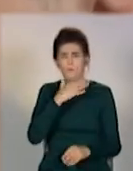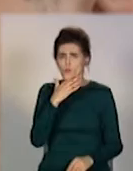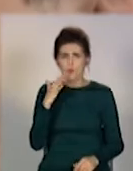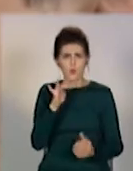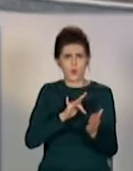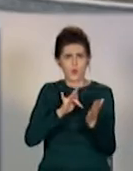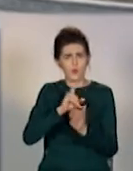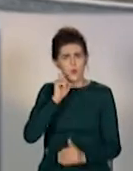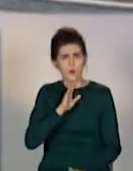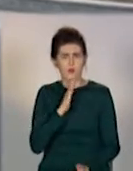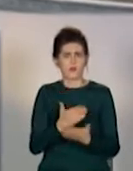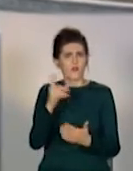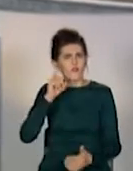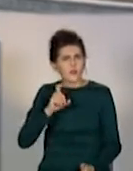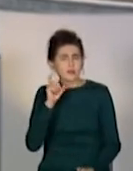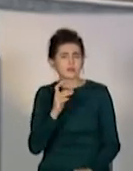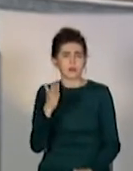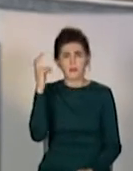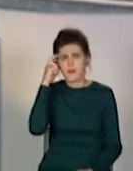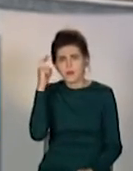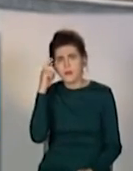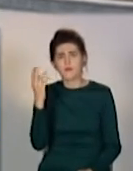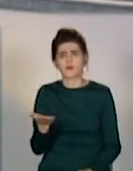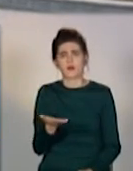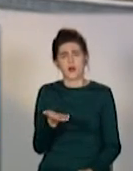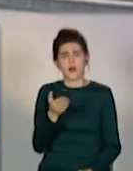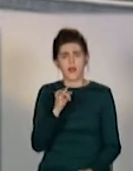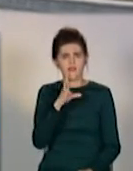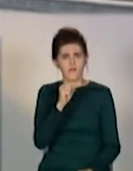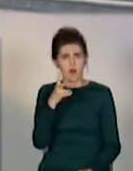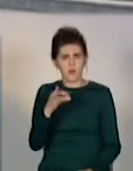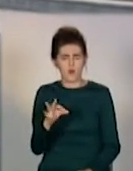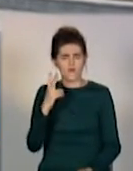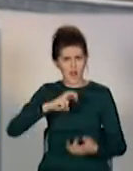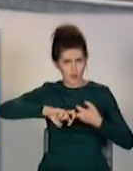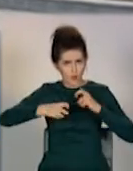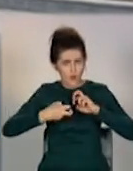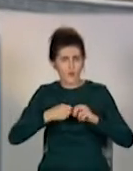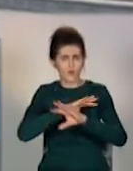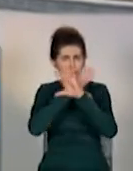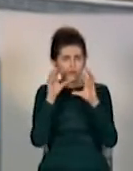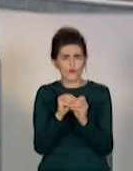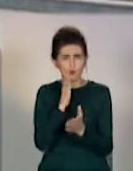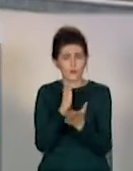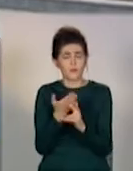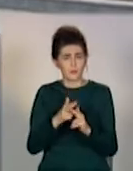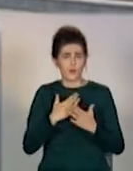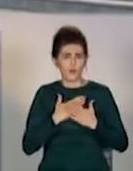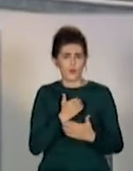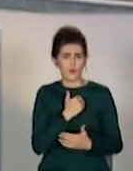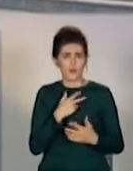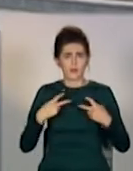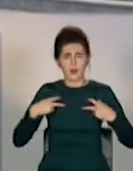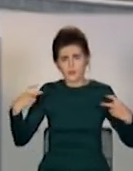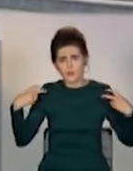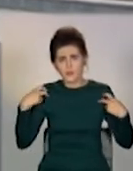это Киев, это Ивано-Франковск. То есть мы хотели бы, чтобы наши депутаты сейчас как